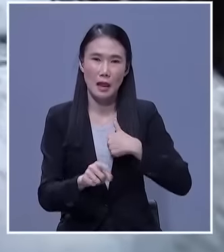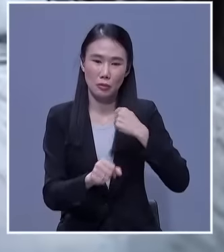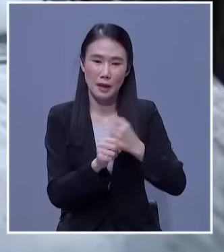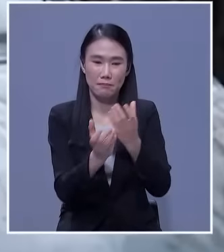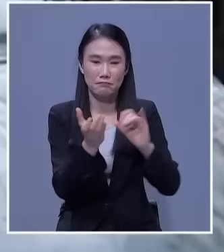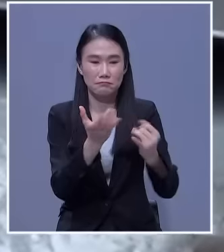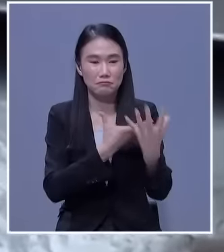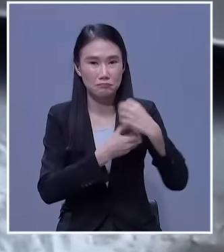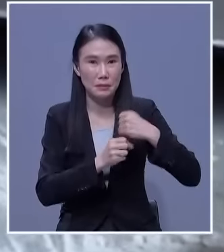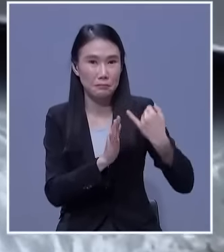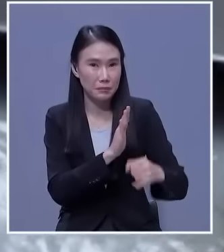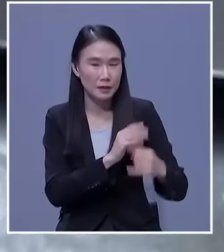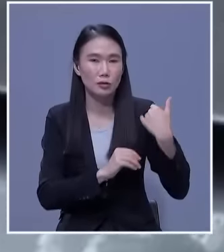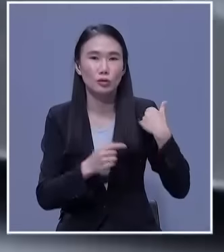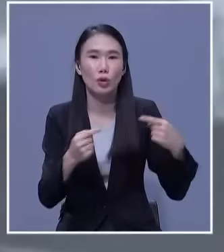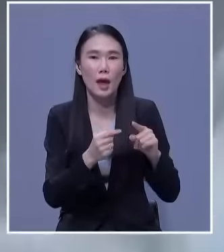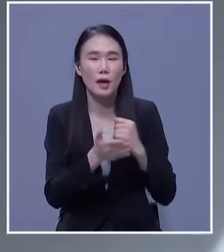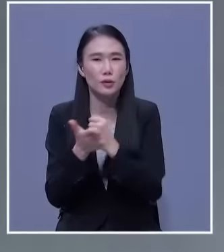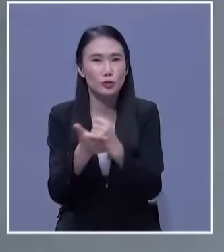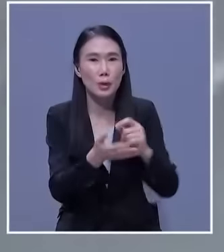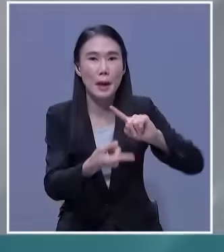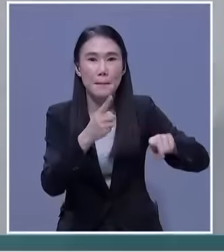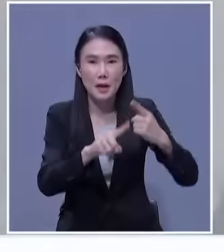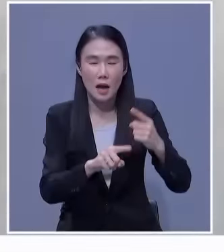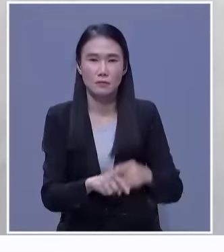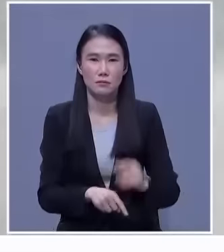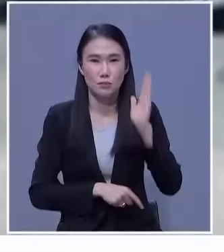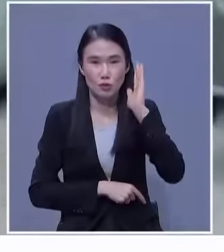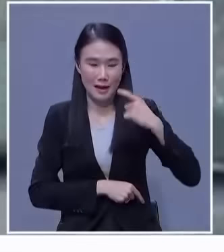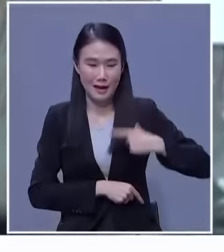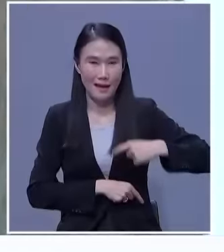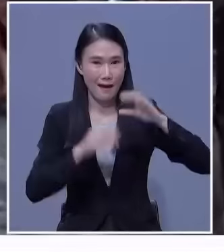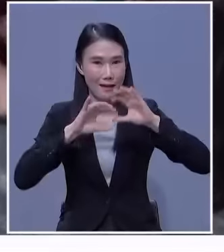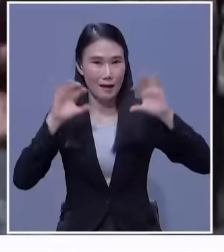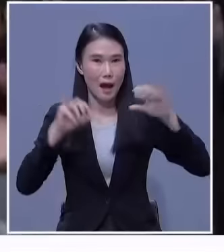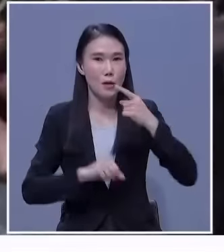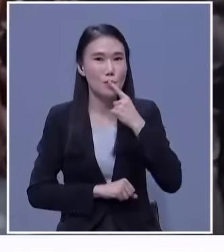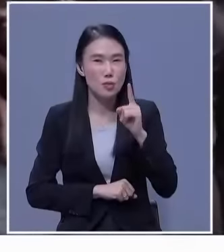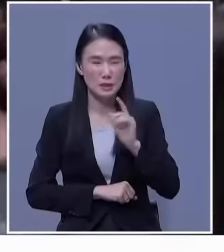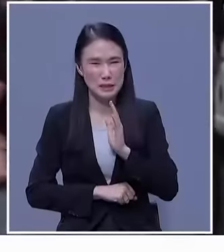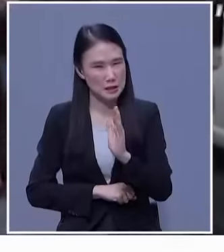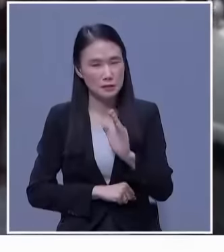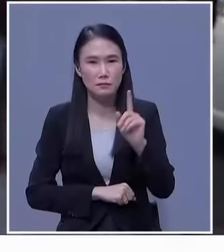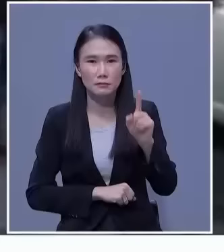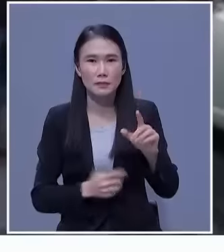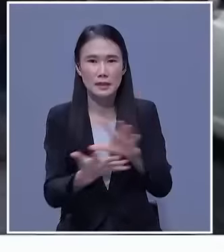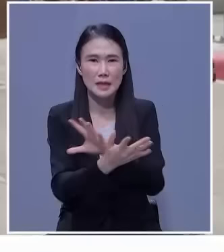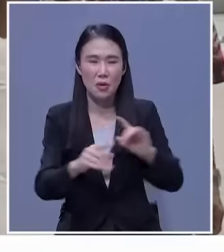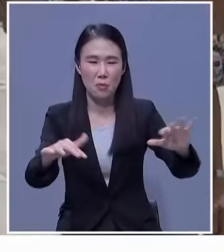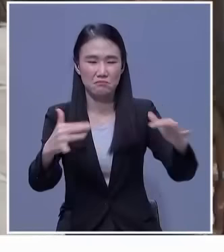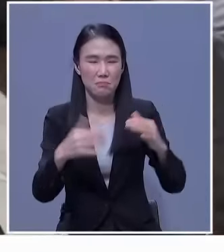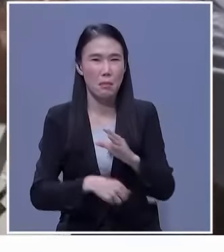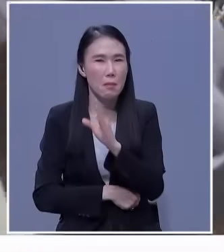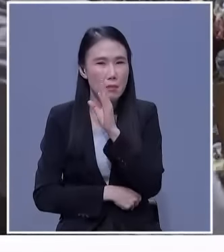ธรรมของข้าราชการในกระบวนการยุติธรรมนายชนรงค์ก็บอกว่าคือพูดด้วยน้ำเสียงจริงจังบอกว่าสังคมจอมปล